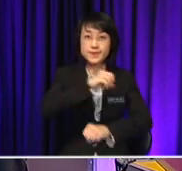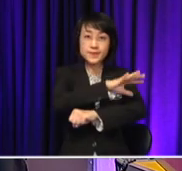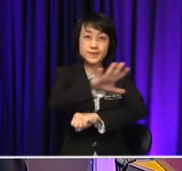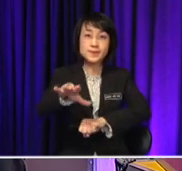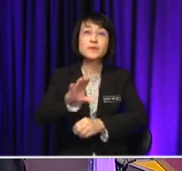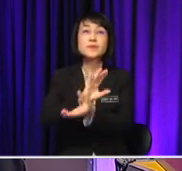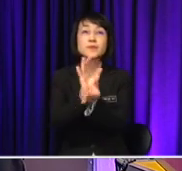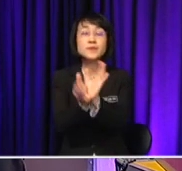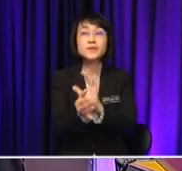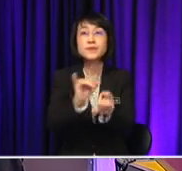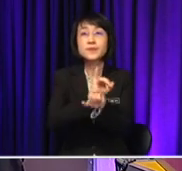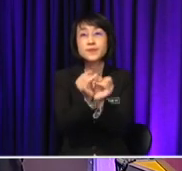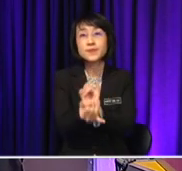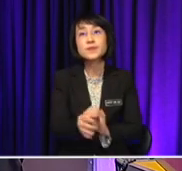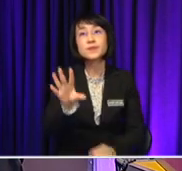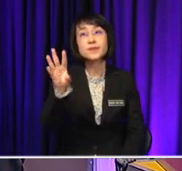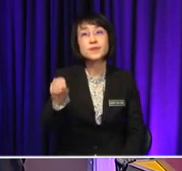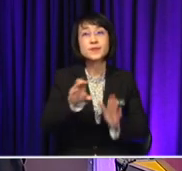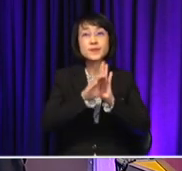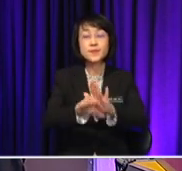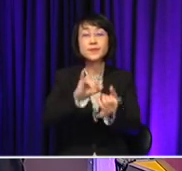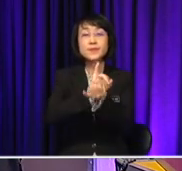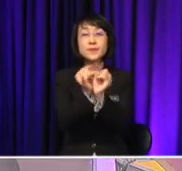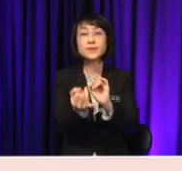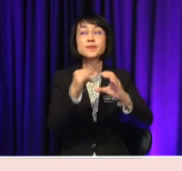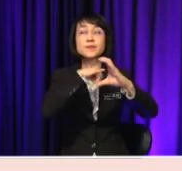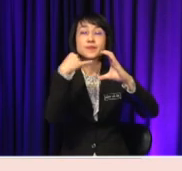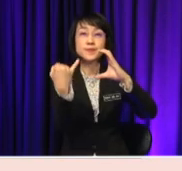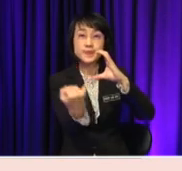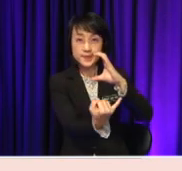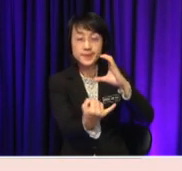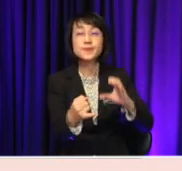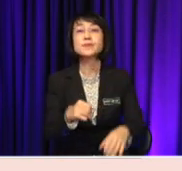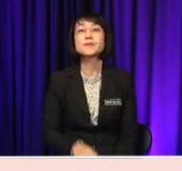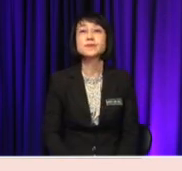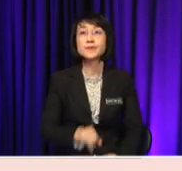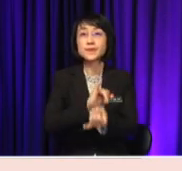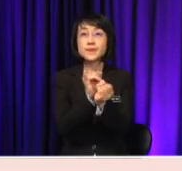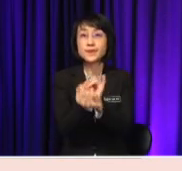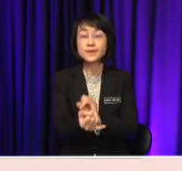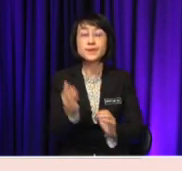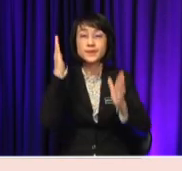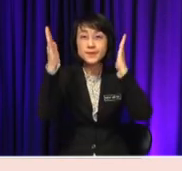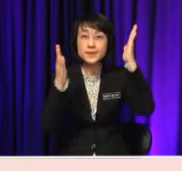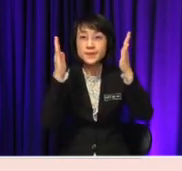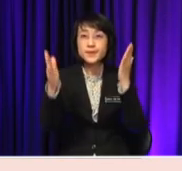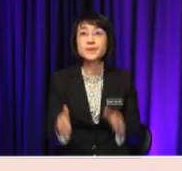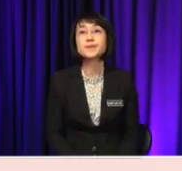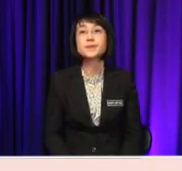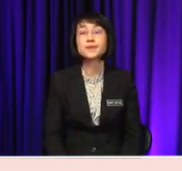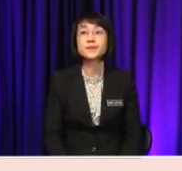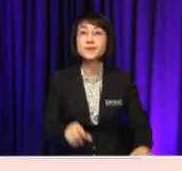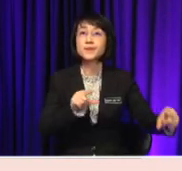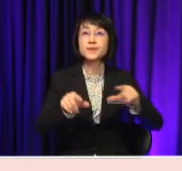dan iklim kita ambil contoh iklim khatulistiwa yaitu iklim negara kita yaitu kegiatan pertanian kita ambil contoh kegiatannya